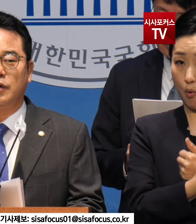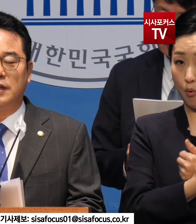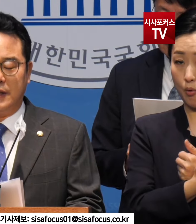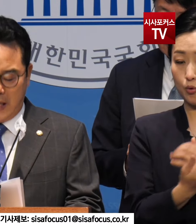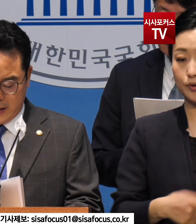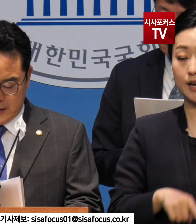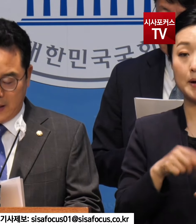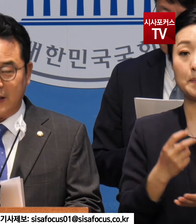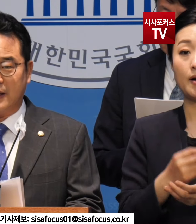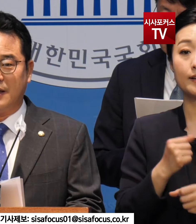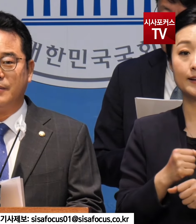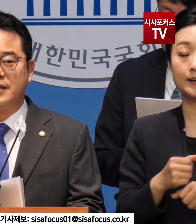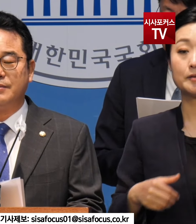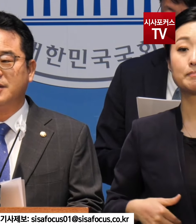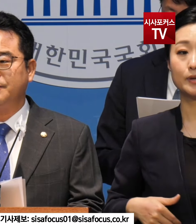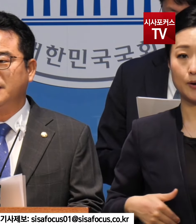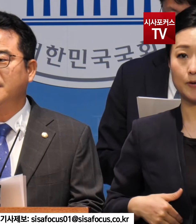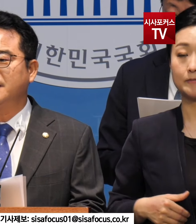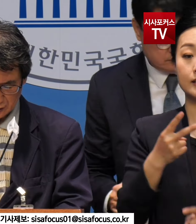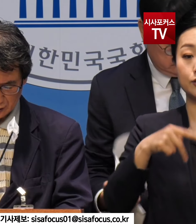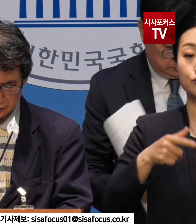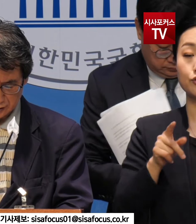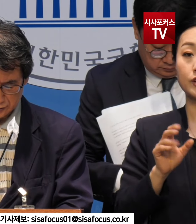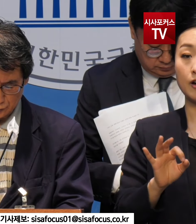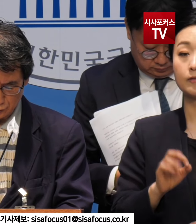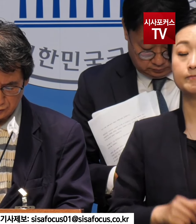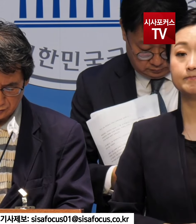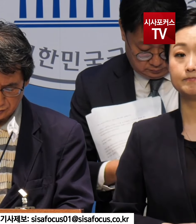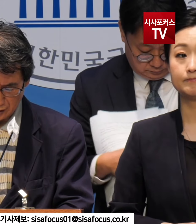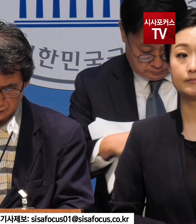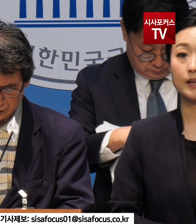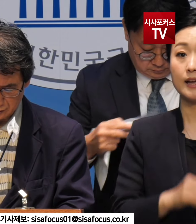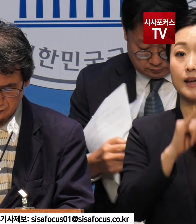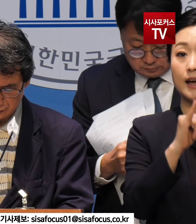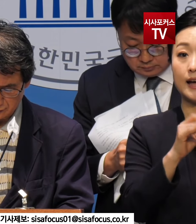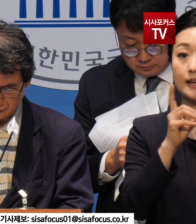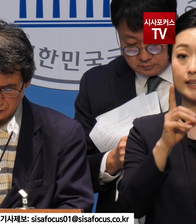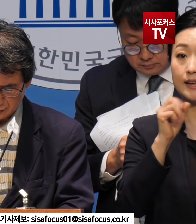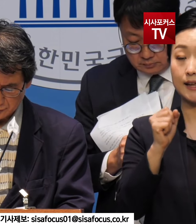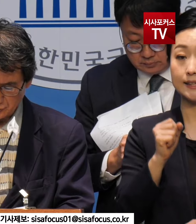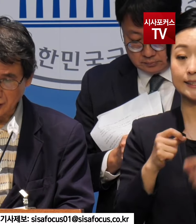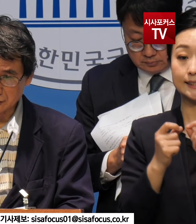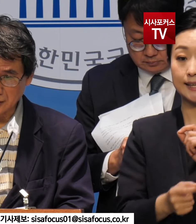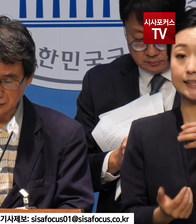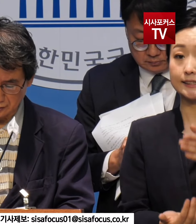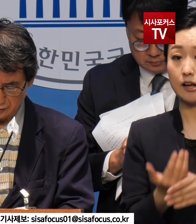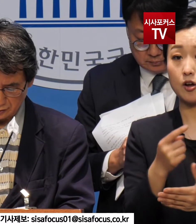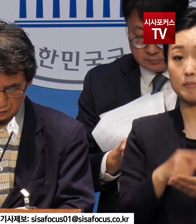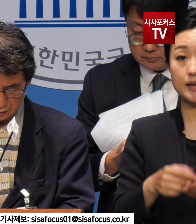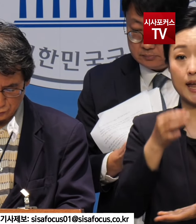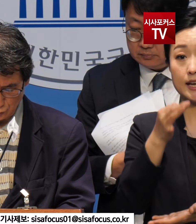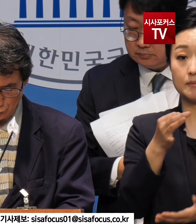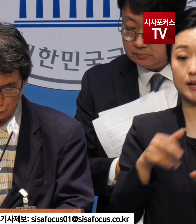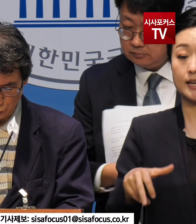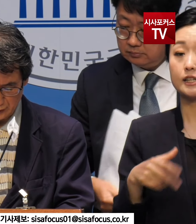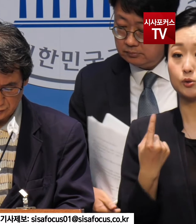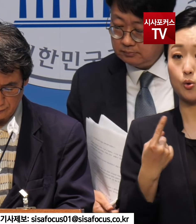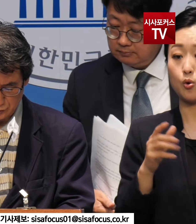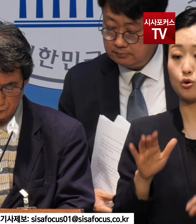제도적 노력을 아끼지 않겠다라는 말씀을 드립니다. IDS 홀딩스 사기 사건은 피해 금액이